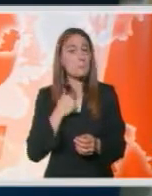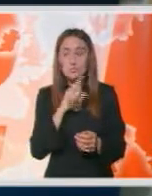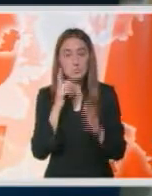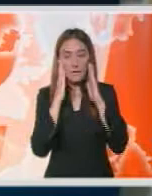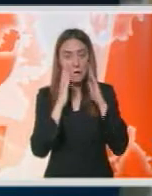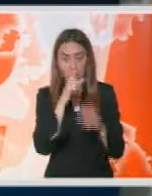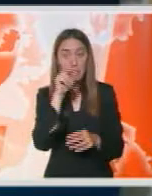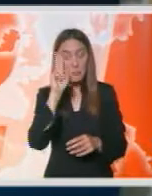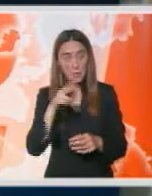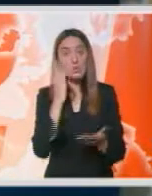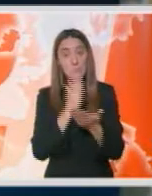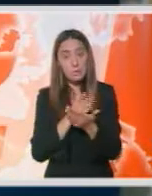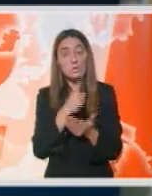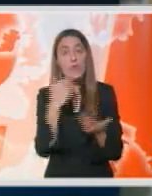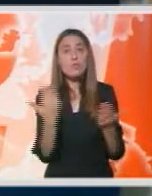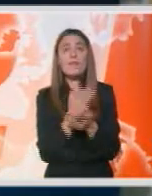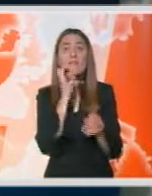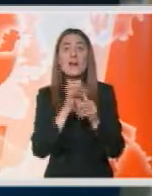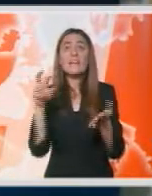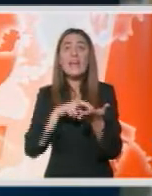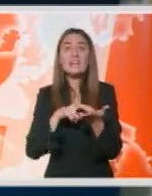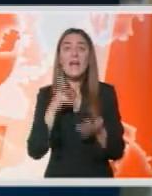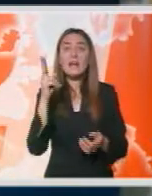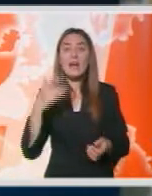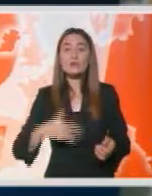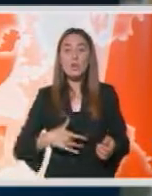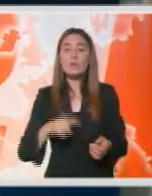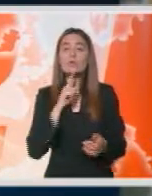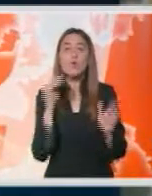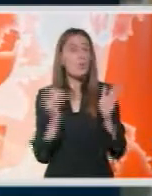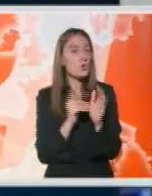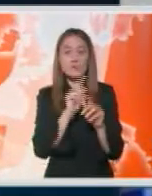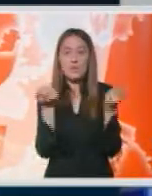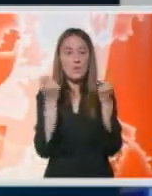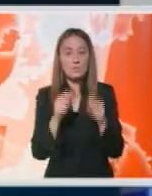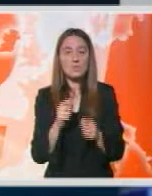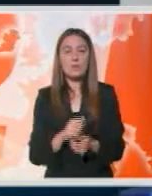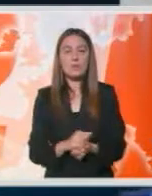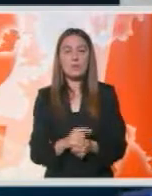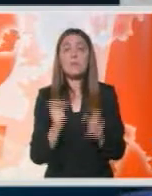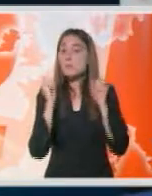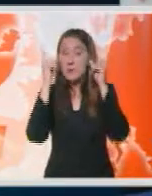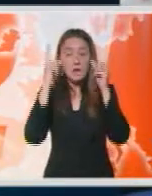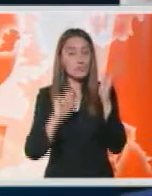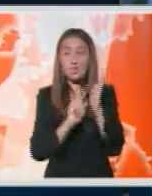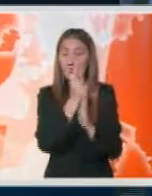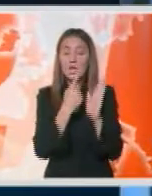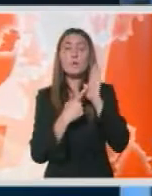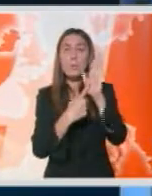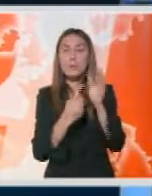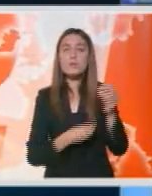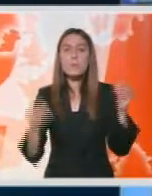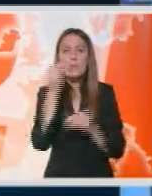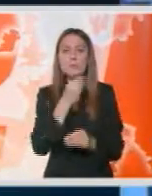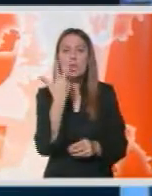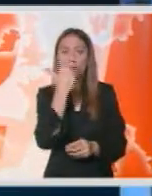da bi to moglo da bude nagoveštaj novog faktora rizika za rak želuca koji još nije ustanovljen. Iznenađujući rezultati pokazali su